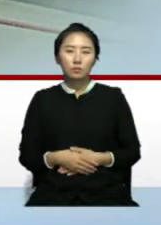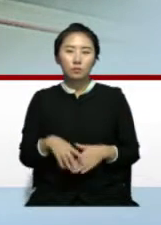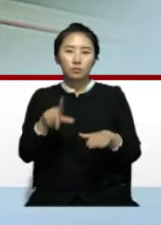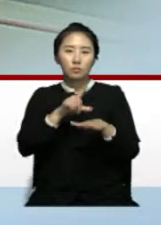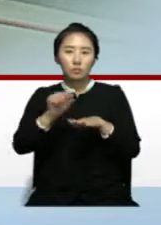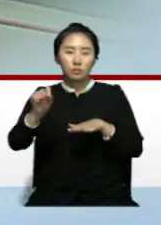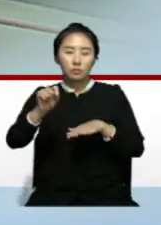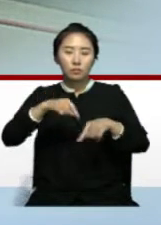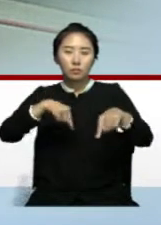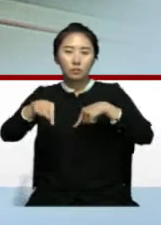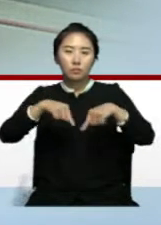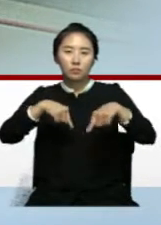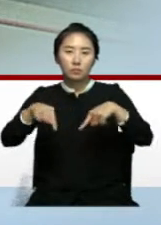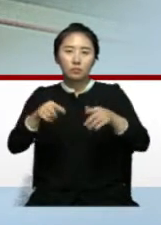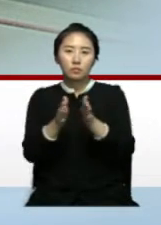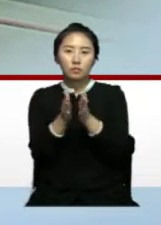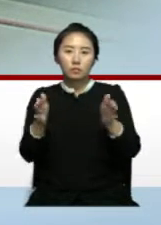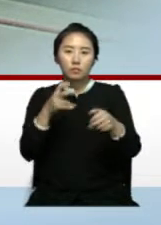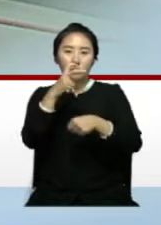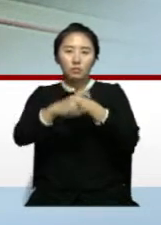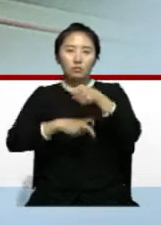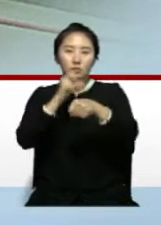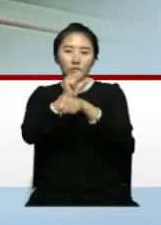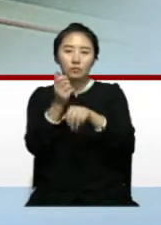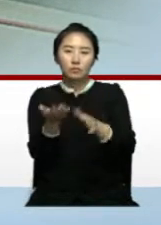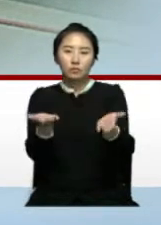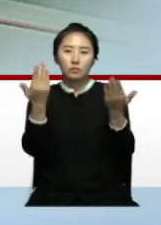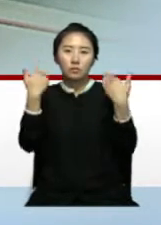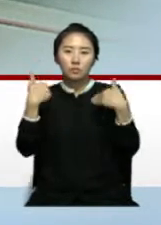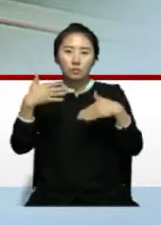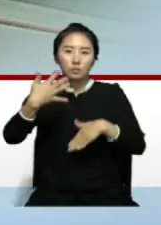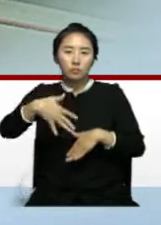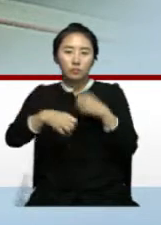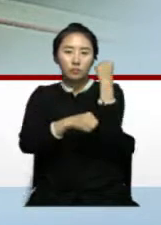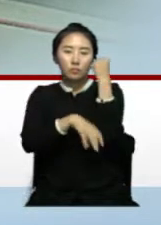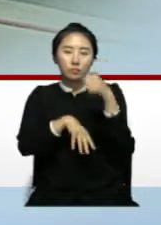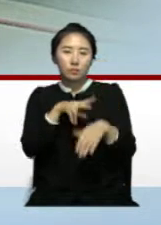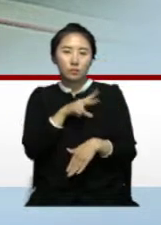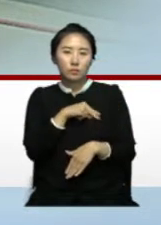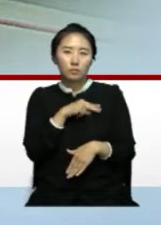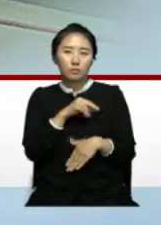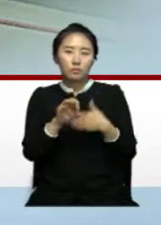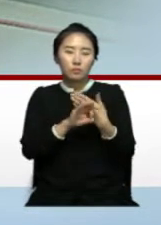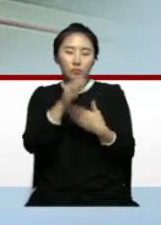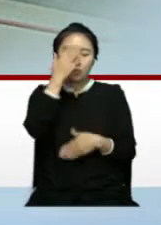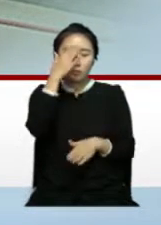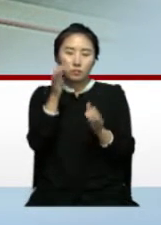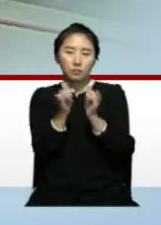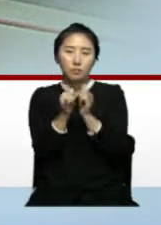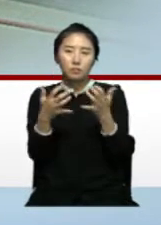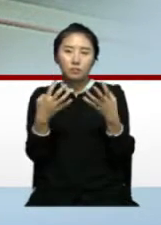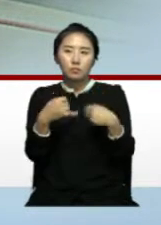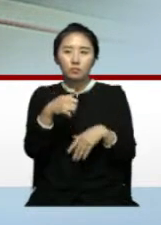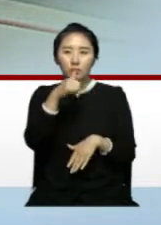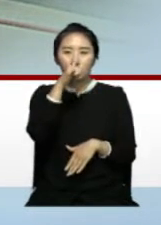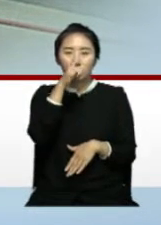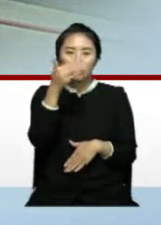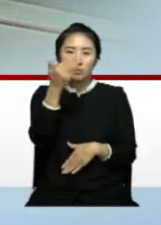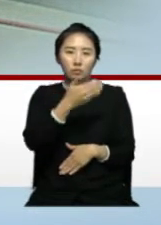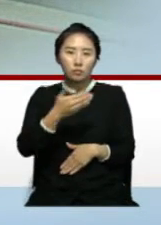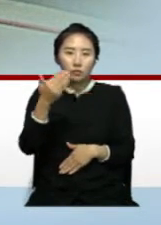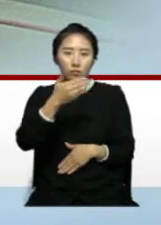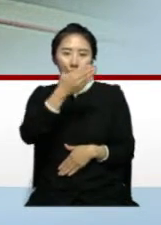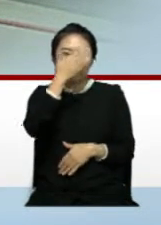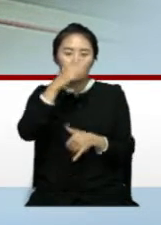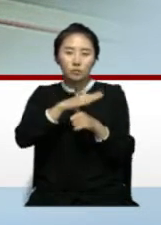지방자치 시대가 열린 지도 벌써 25년을 넘어섰지만 아직도 기초의회라고 하면 낯설어하는 사람들이 많죠.